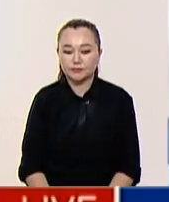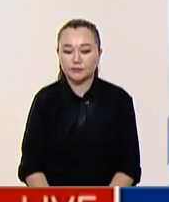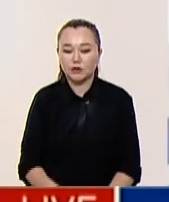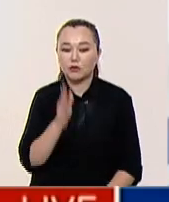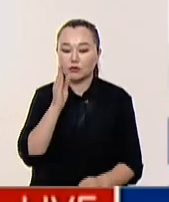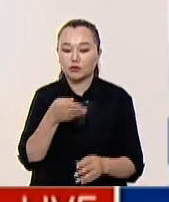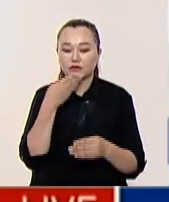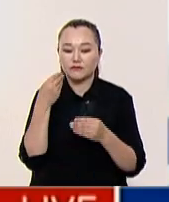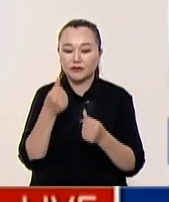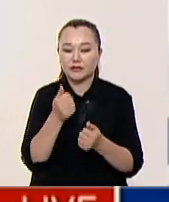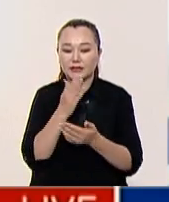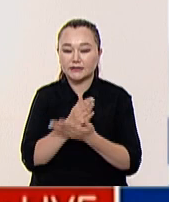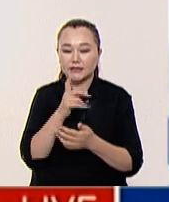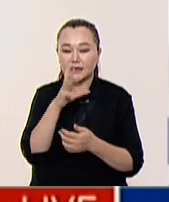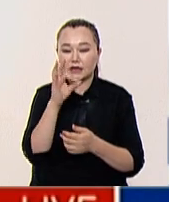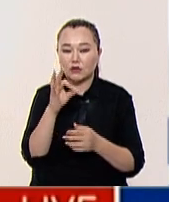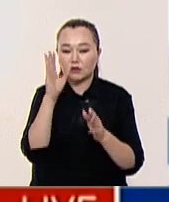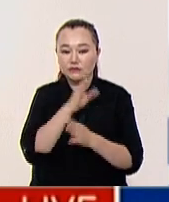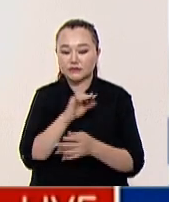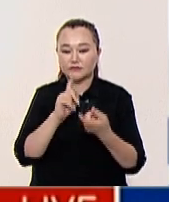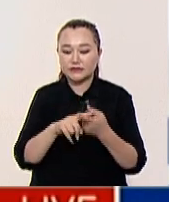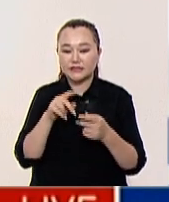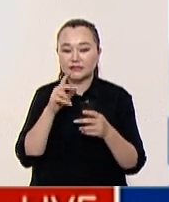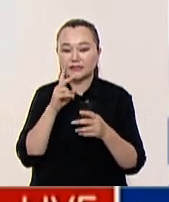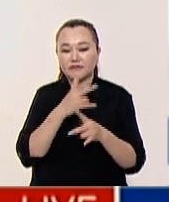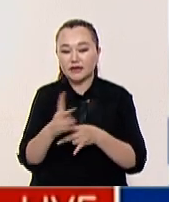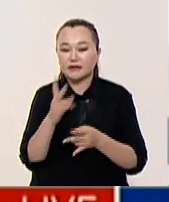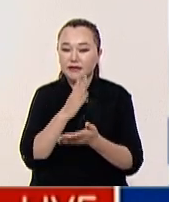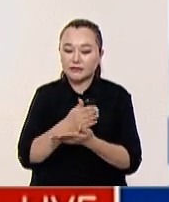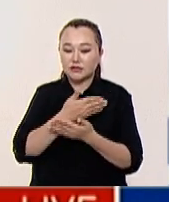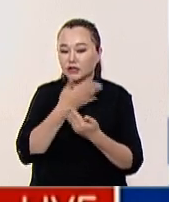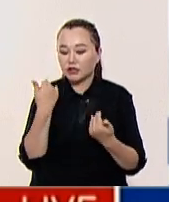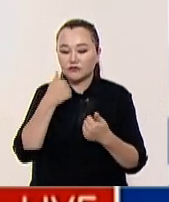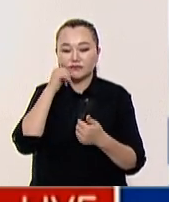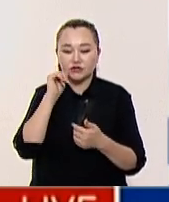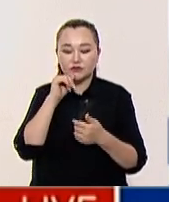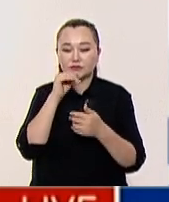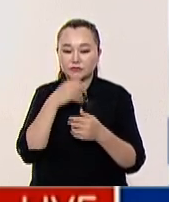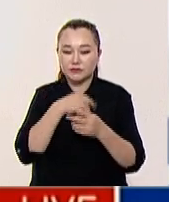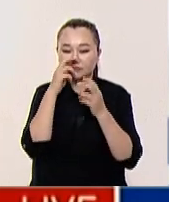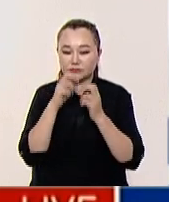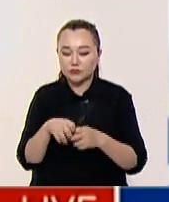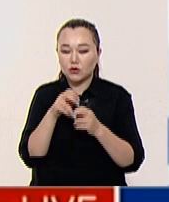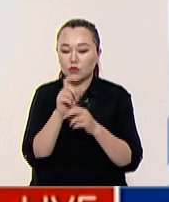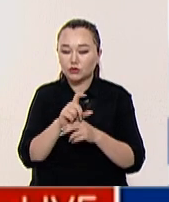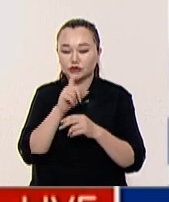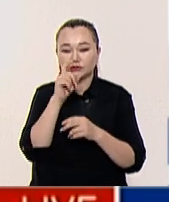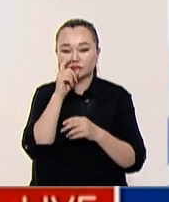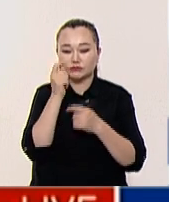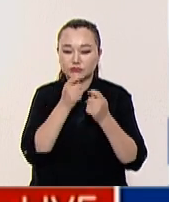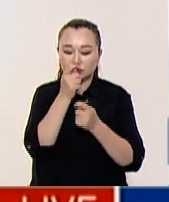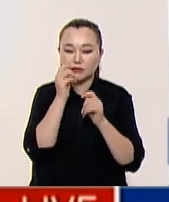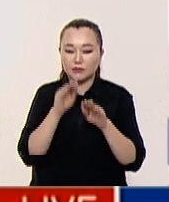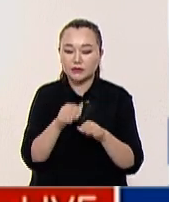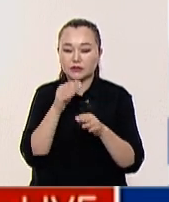Будет влиять, иметь... Экожүйеге станцияның зияны бар ма, жоқ па? Бұл сұрақты біз кешенді түрде зерттедік. Мәселен, өндіріс ошағына